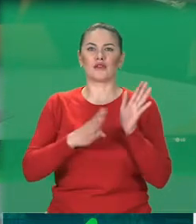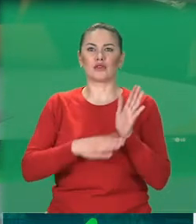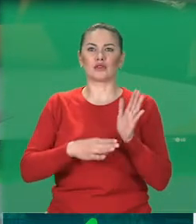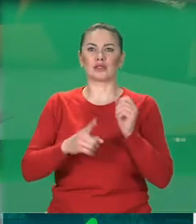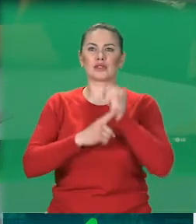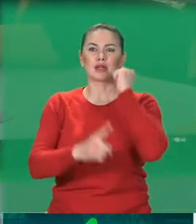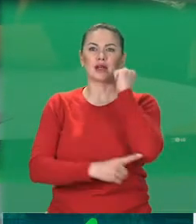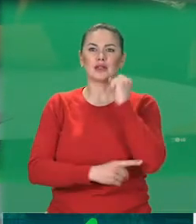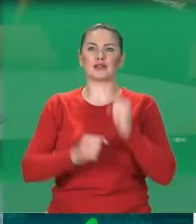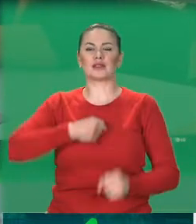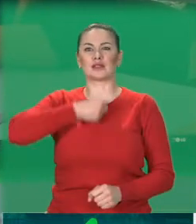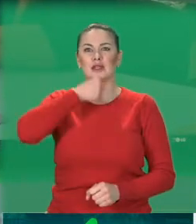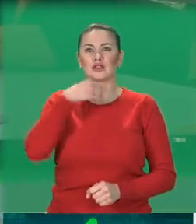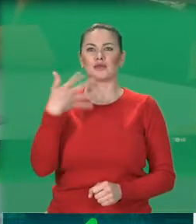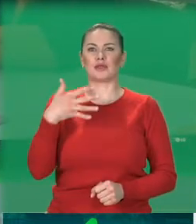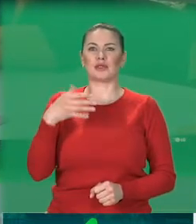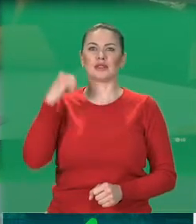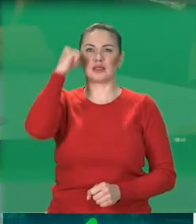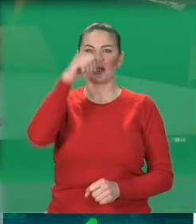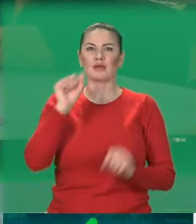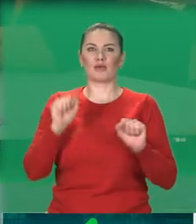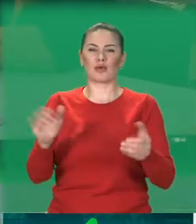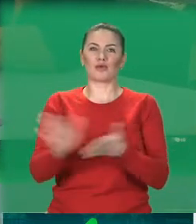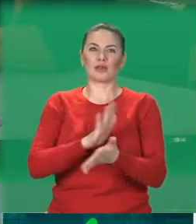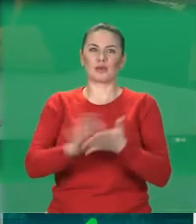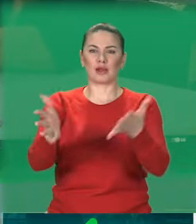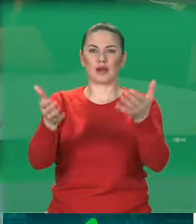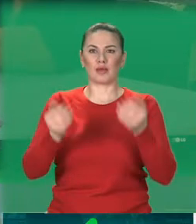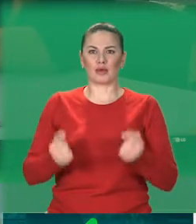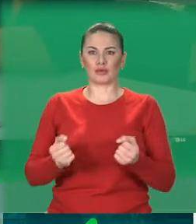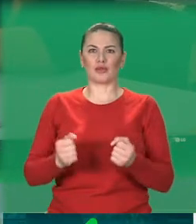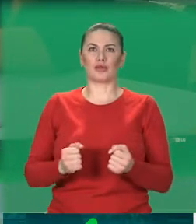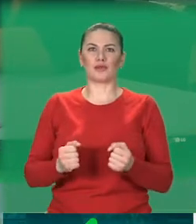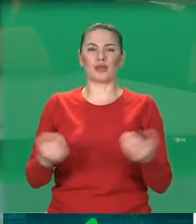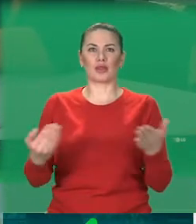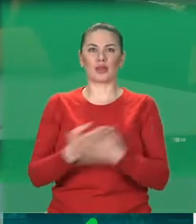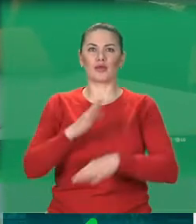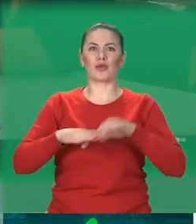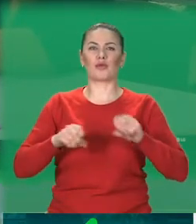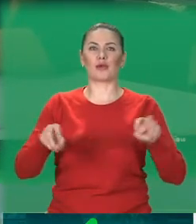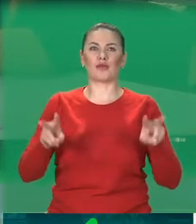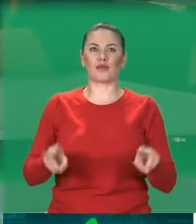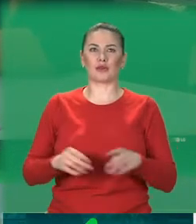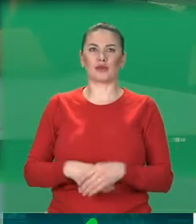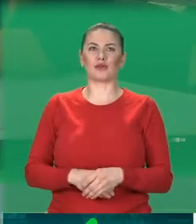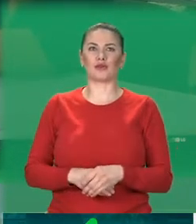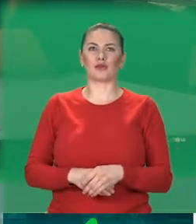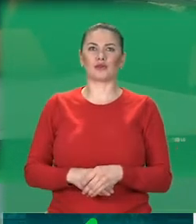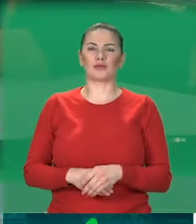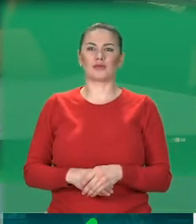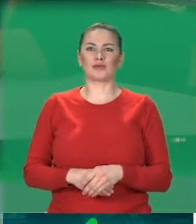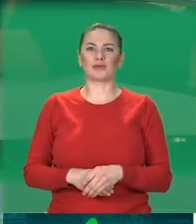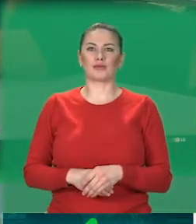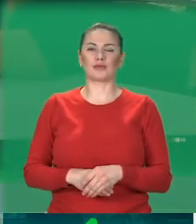90 сахалинцев старше 50 лет в этом году бесплатно получат новую профессию. На базе Центра опережающей профессиональной подготовки для островитян